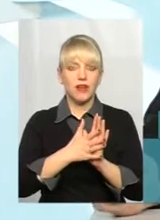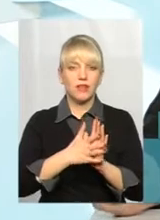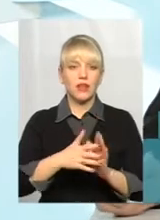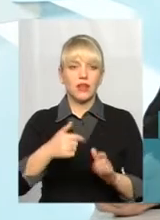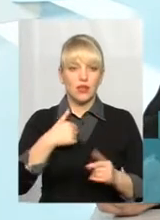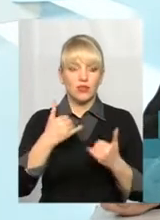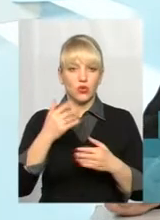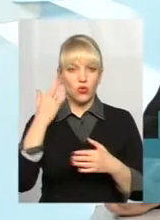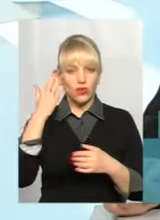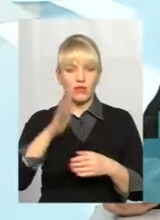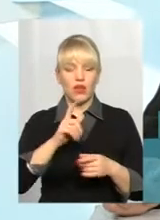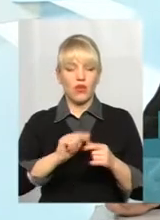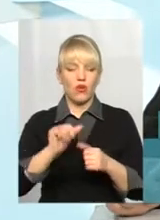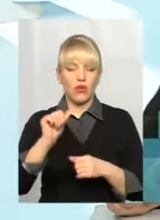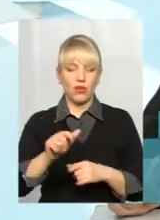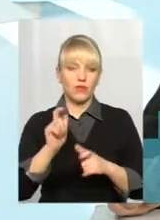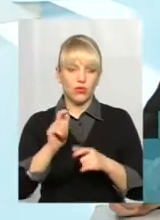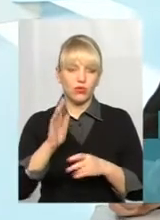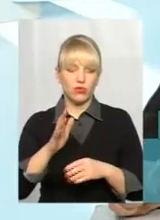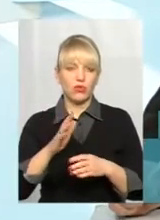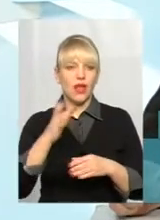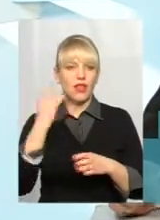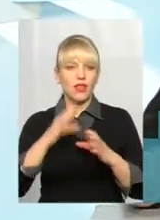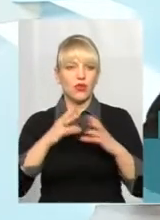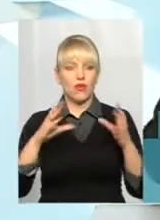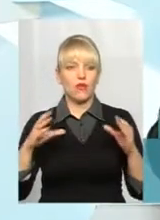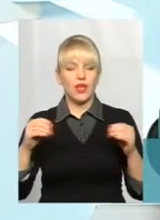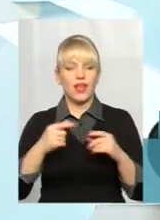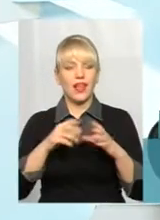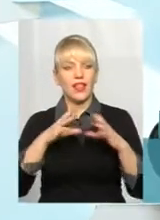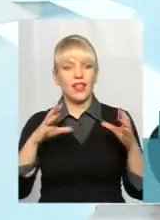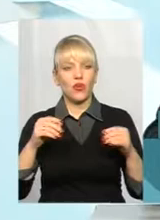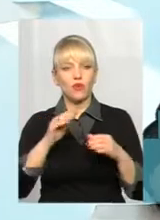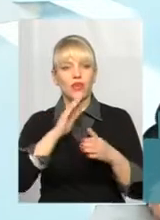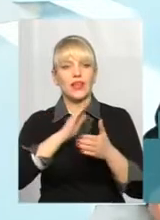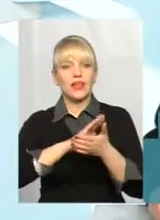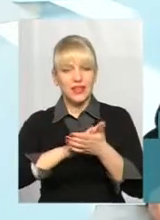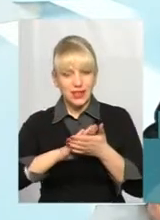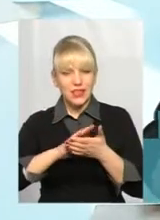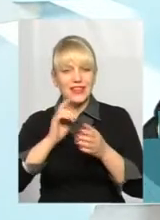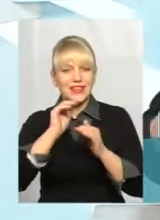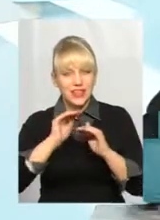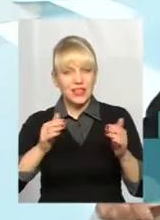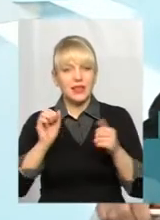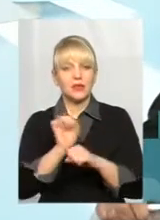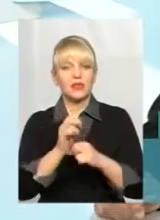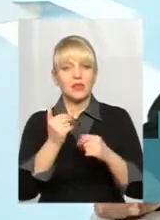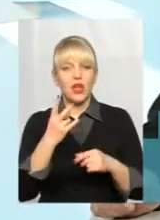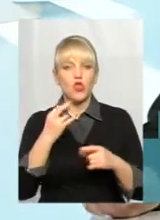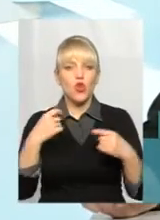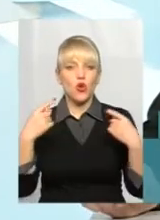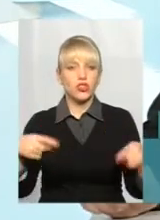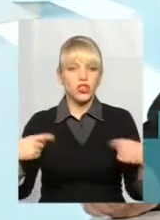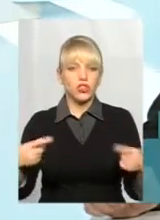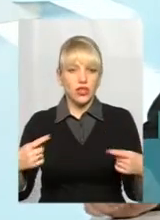крім фур, будуть ті легковики, вони тихенькі машини, але шина шумить, так. Будуть йти ці